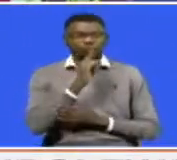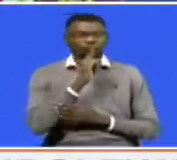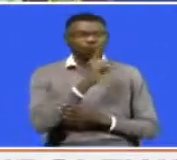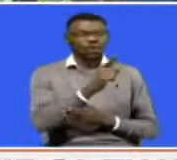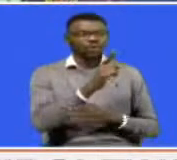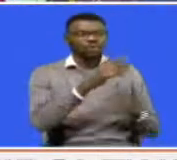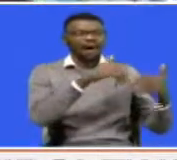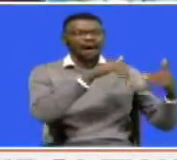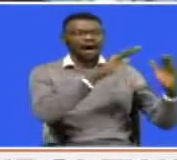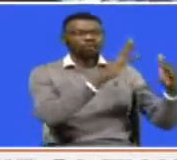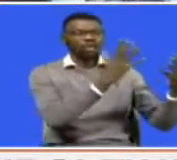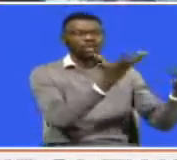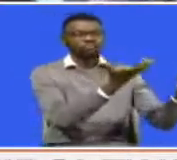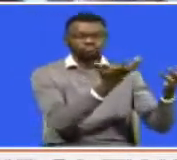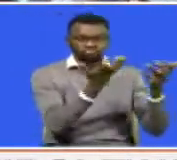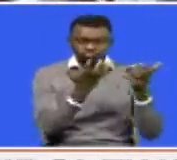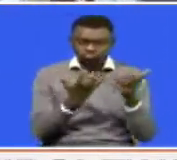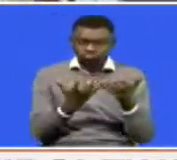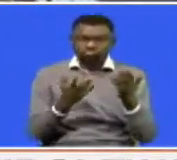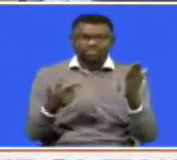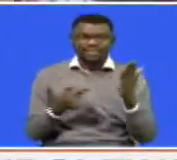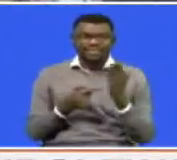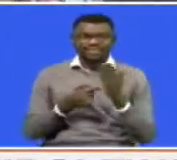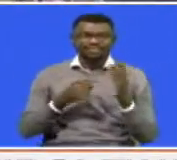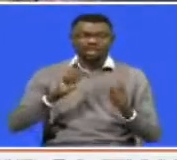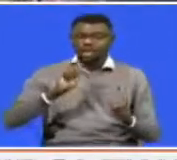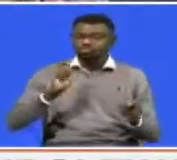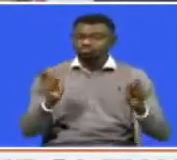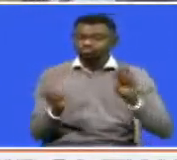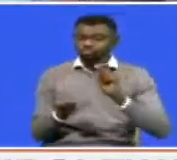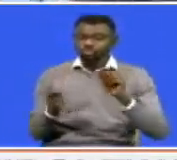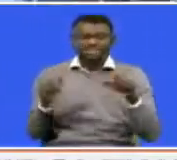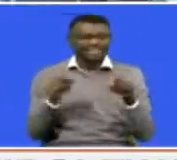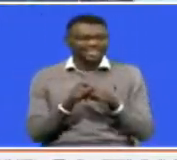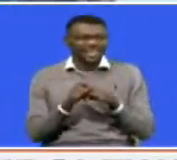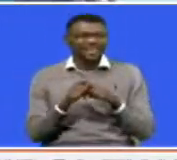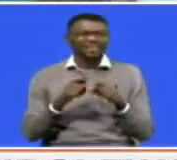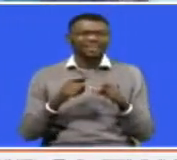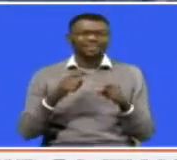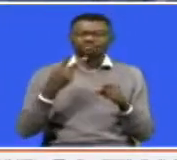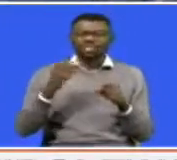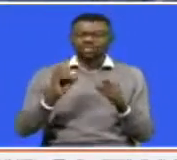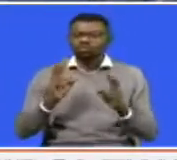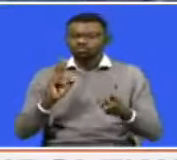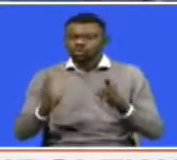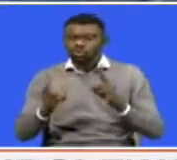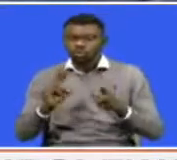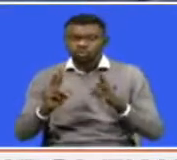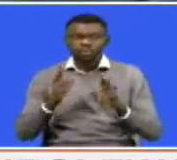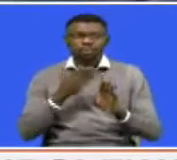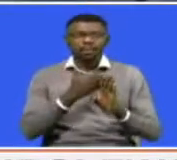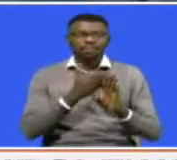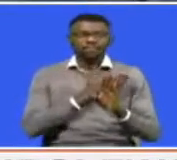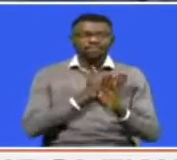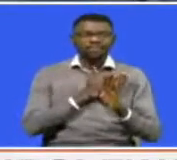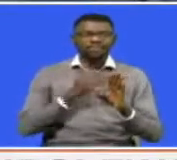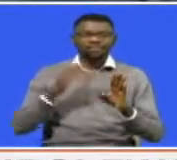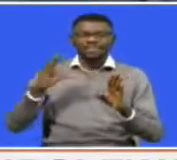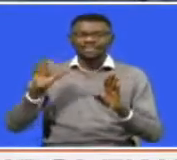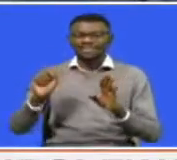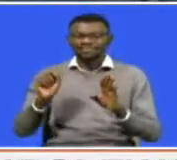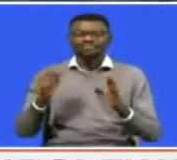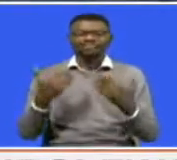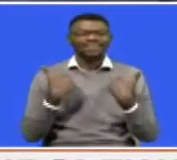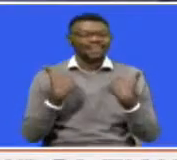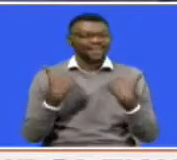nje vinavyotokana na teknolojia ya kibiolojia. Mwaka 2012, aliyekuwa waziri wa afya ya umma